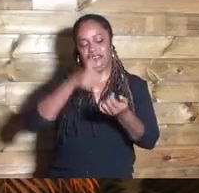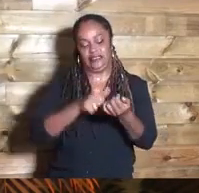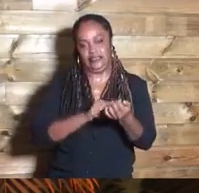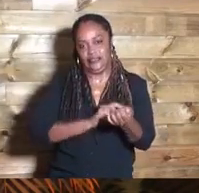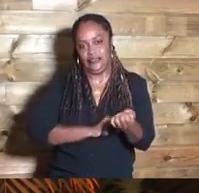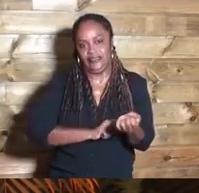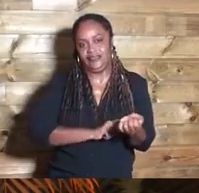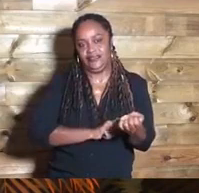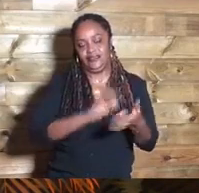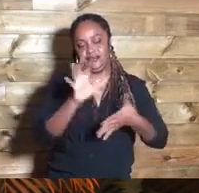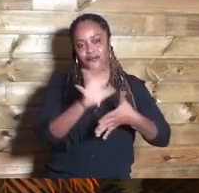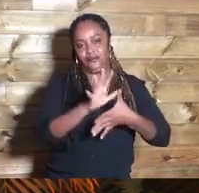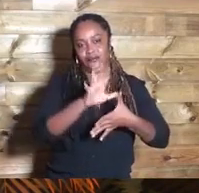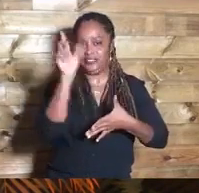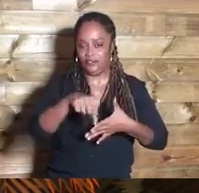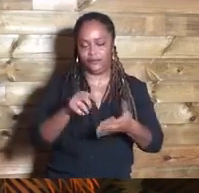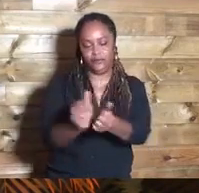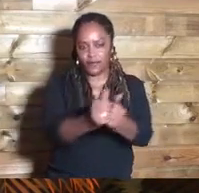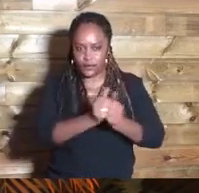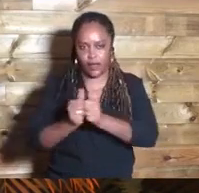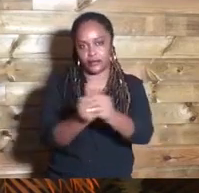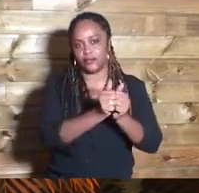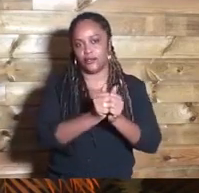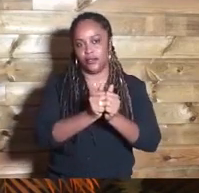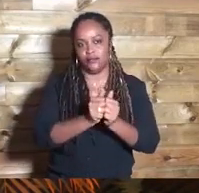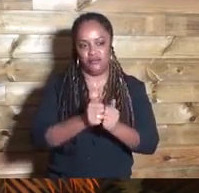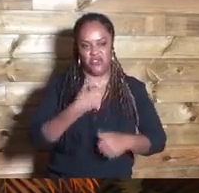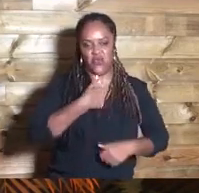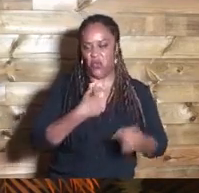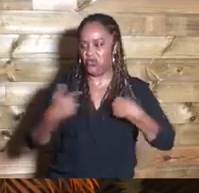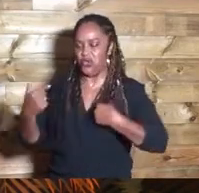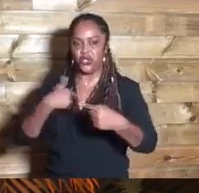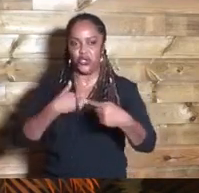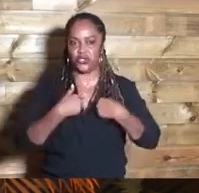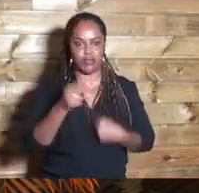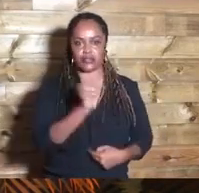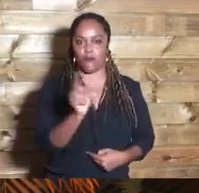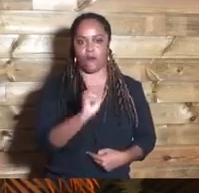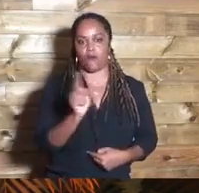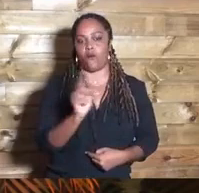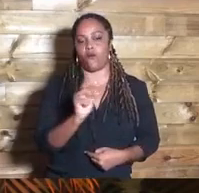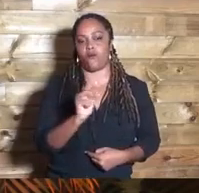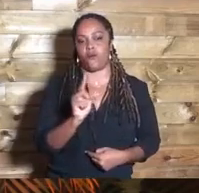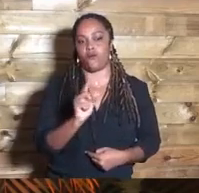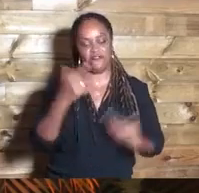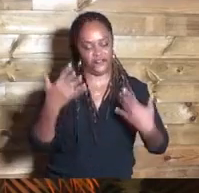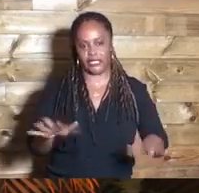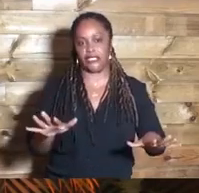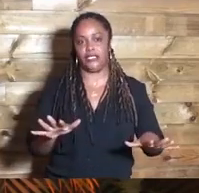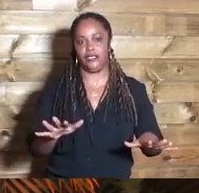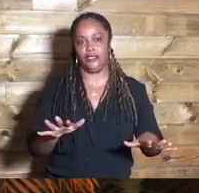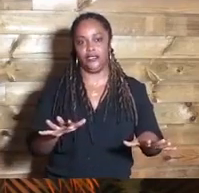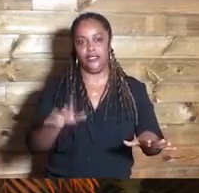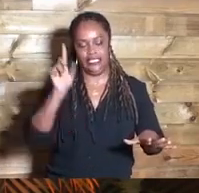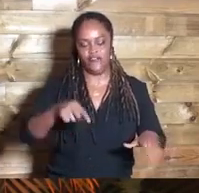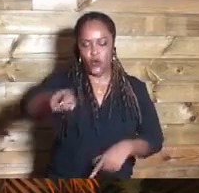est juste temps de nous mettre ensemble, de sortir de ce jeu des égaux habilement entretenu par le système colonialiste français pour nous, voilà,